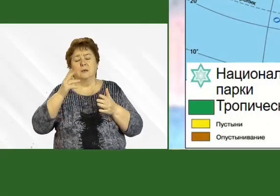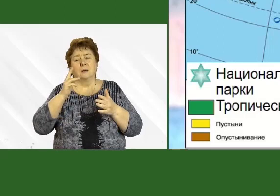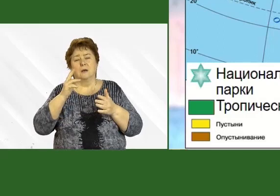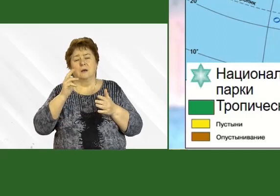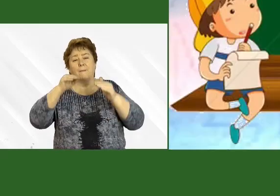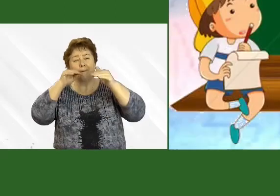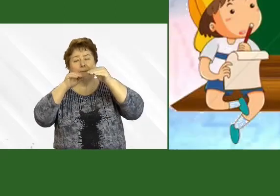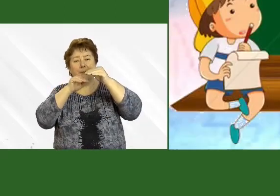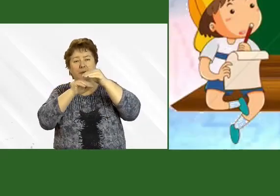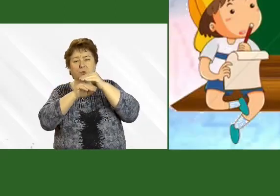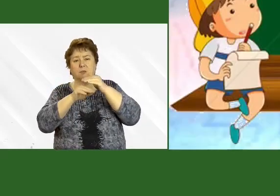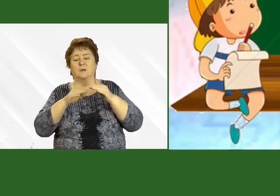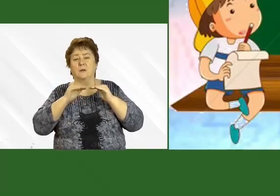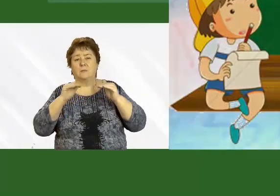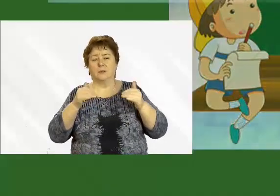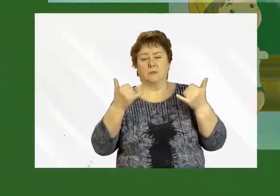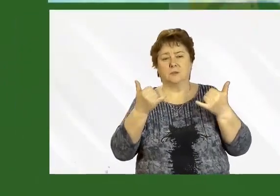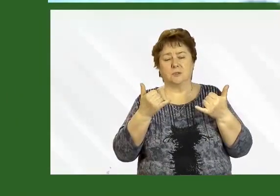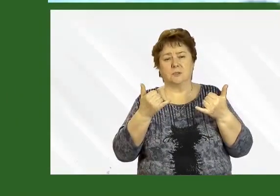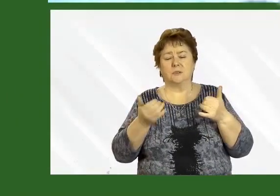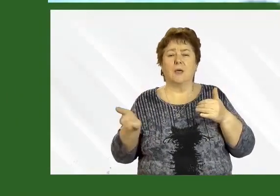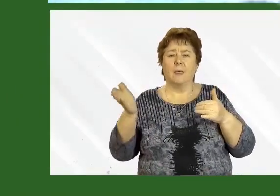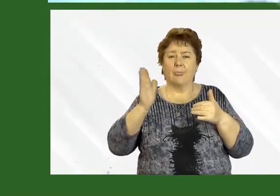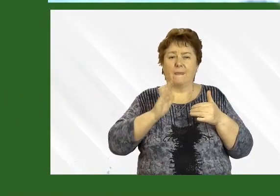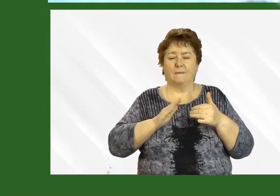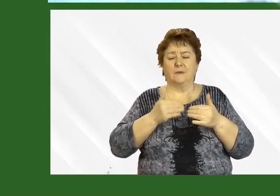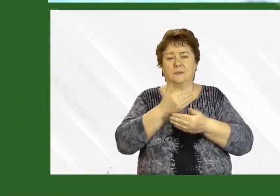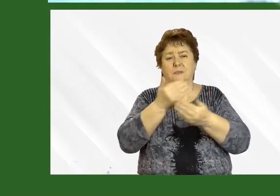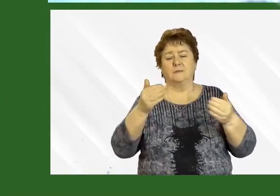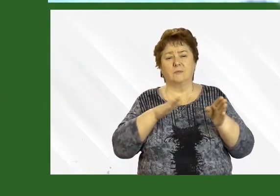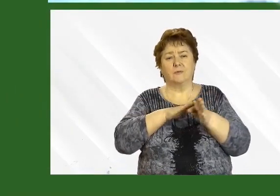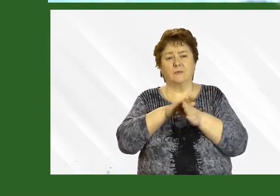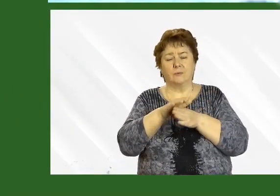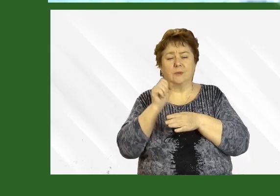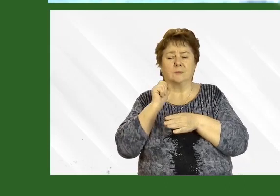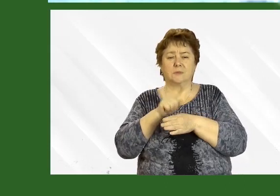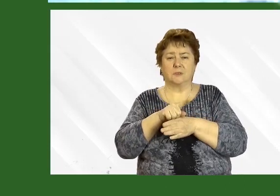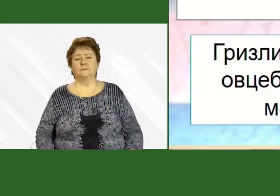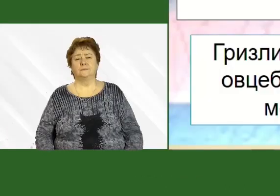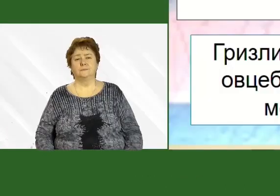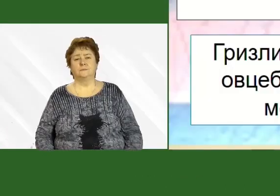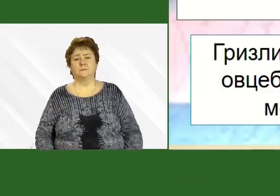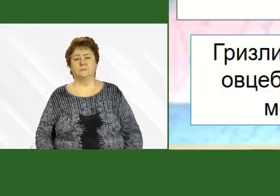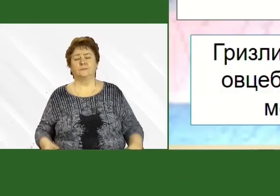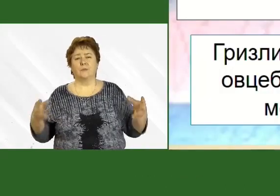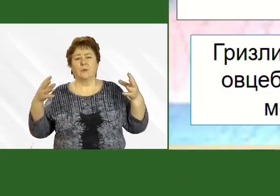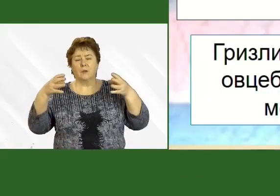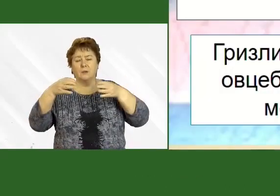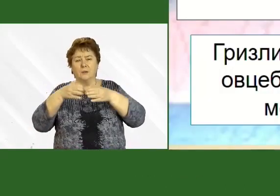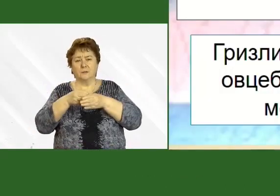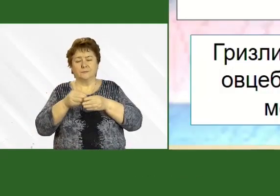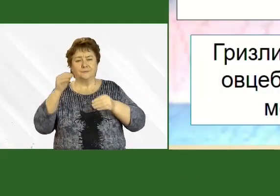пещера ребята а сейчас давайте с вами выполним задание сгруппируйте